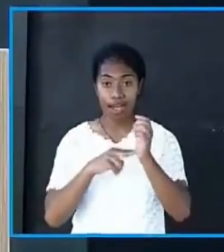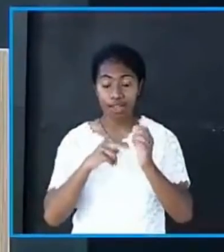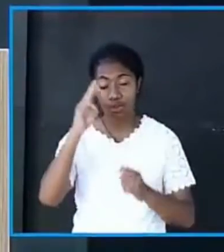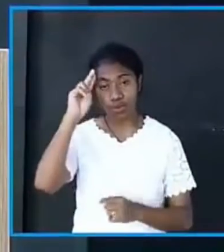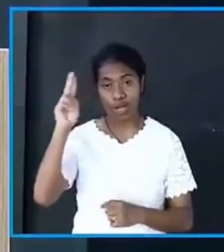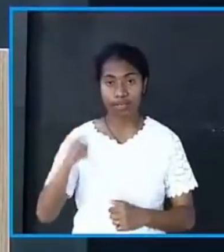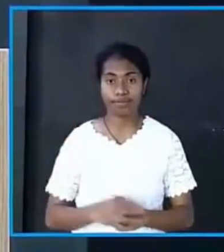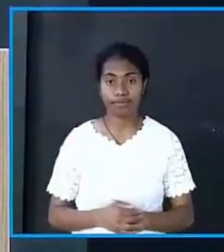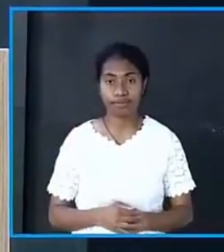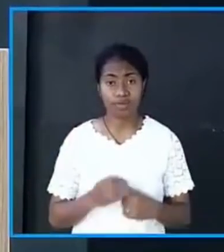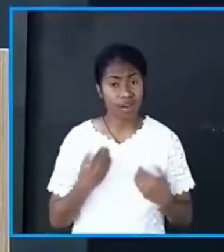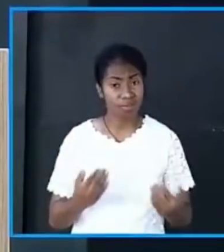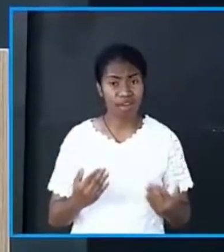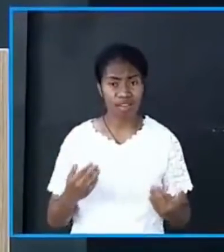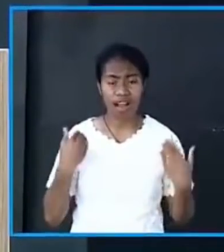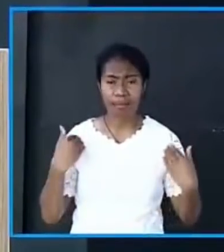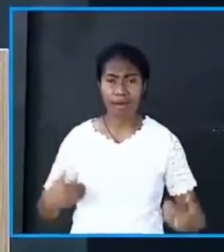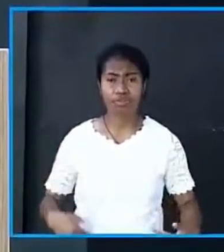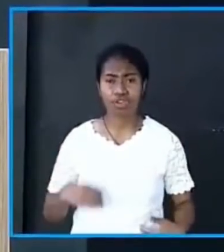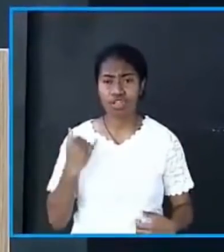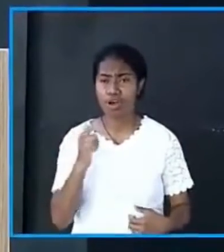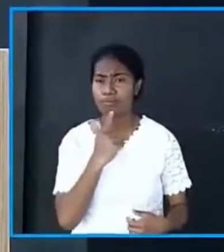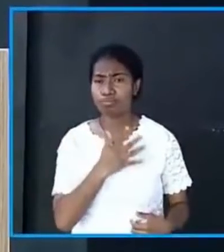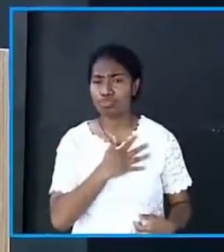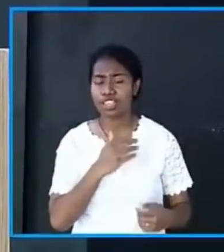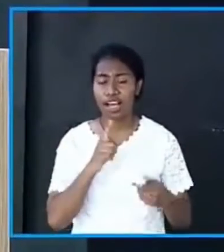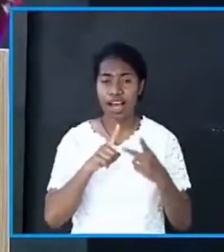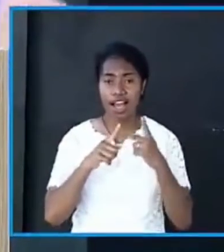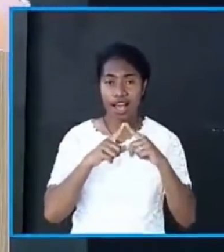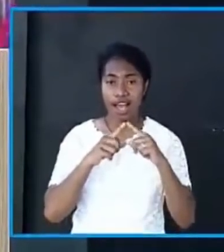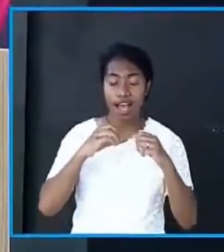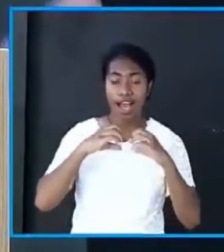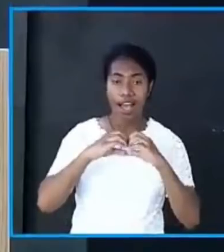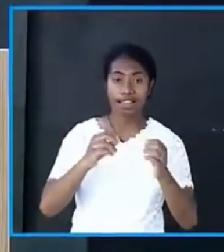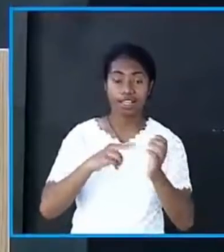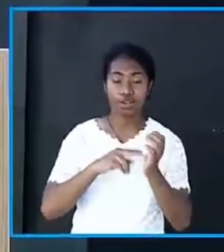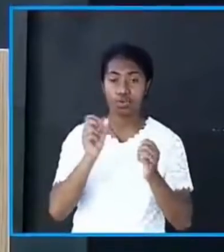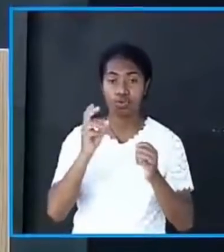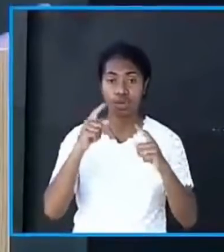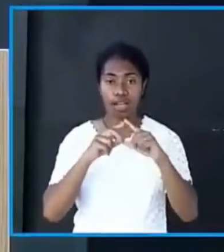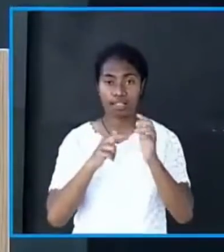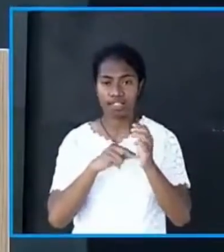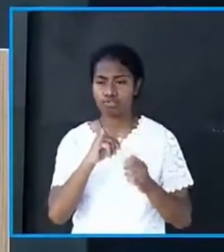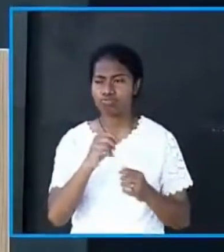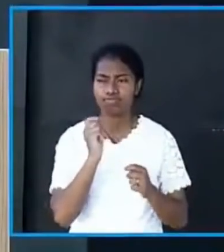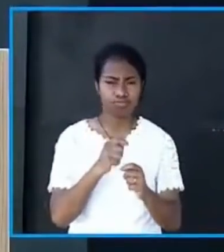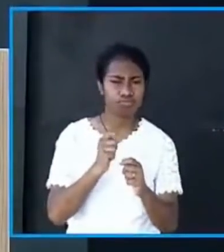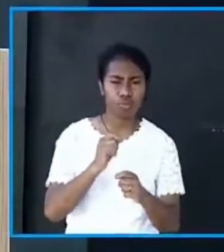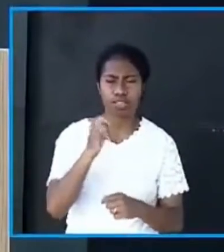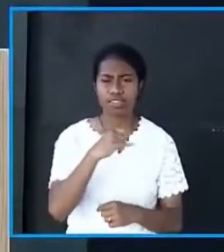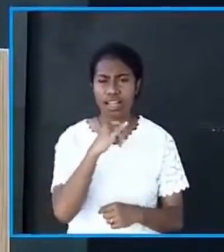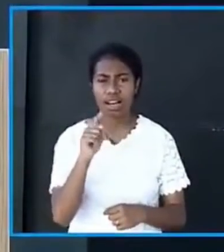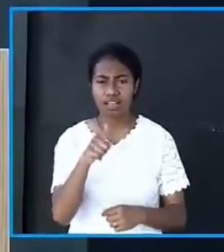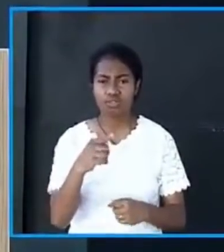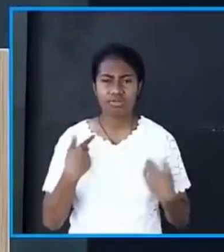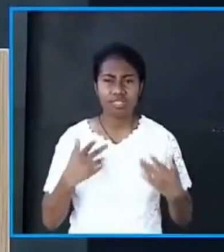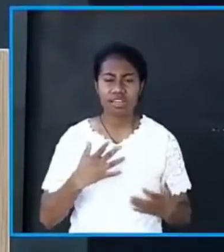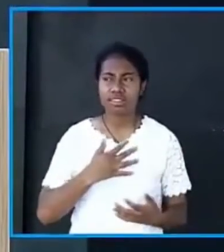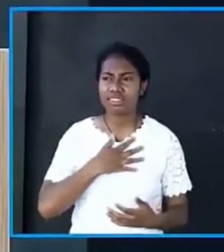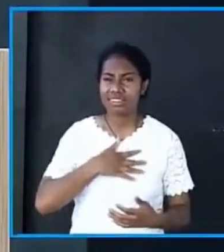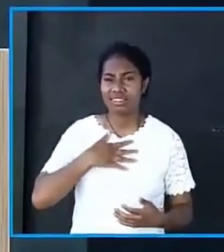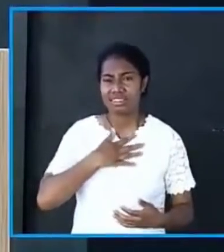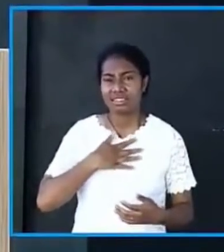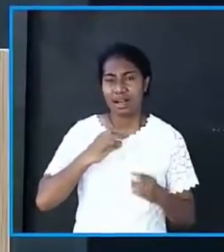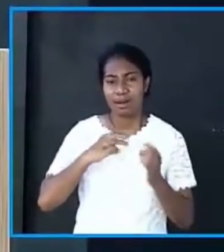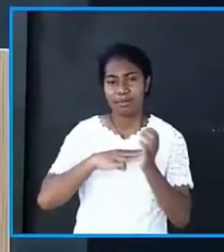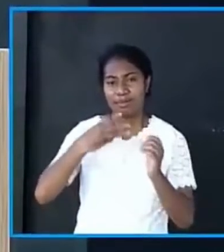hati nurani Maka manusia yang punya hati nurani setelah Dia berbuat salah dia Lalu bisa merasa menyesal